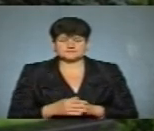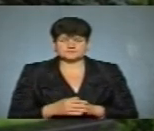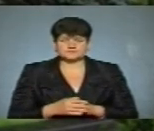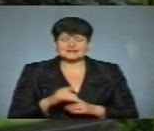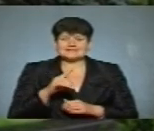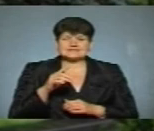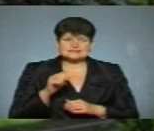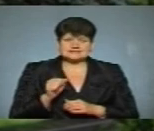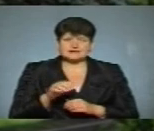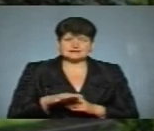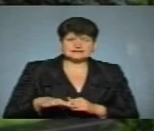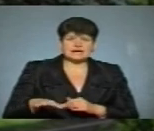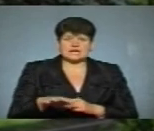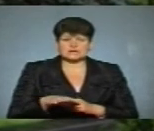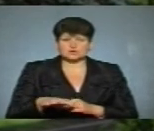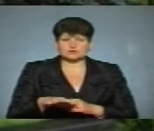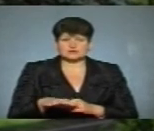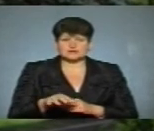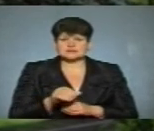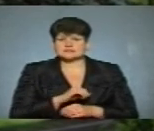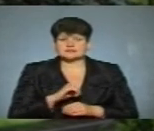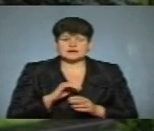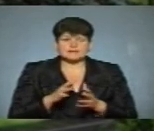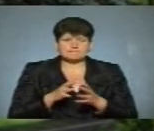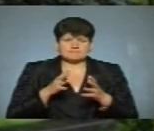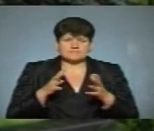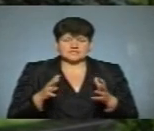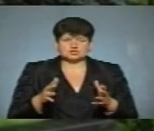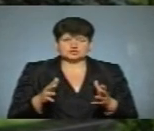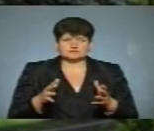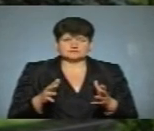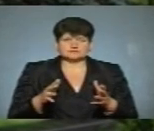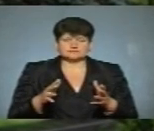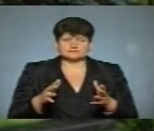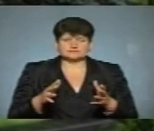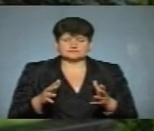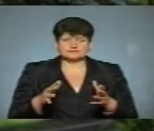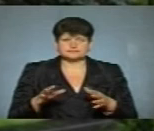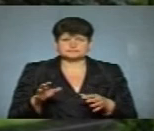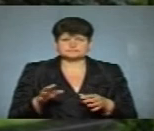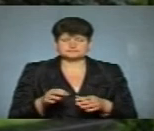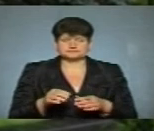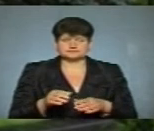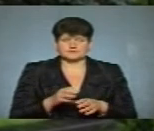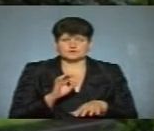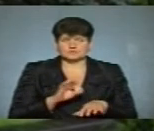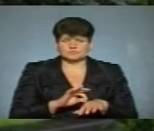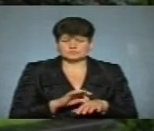За територіями найбільш враженими за інтенсивними